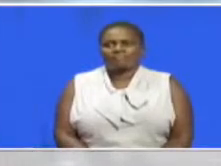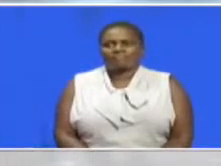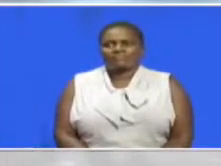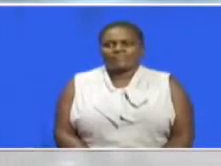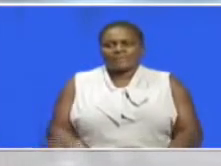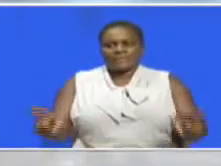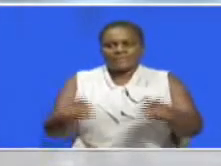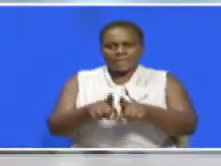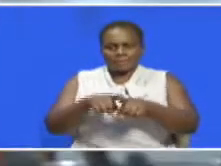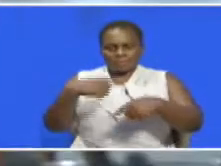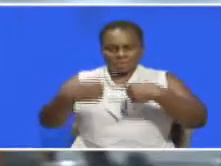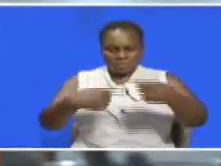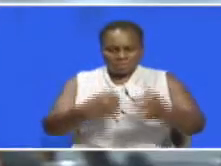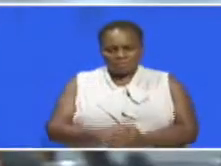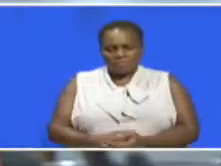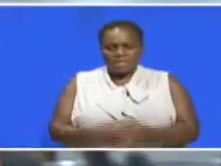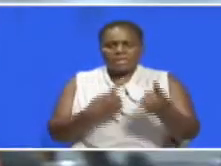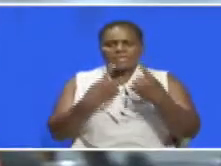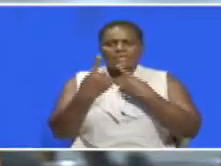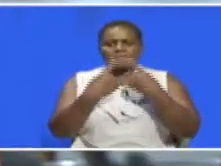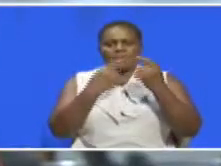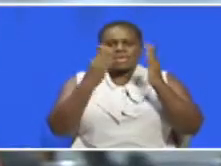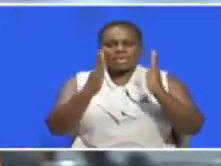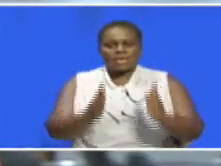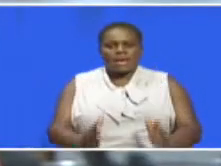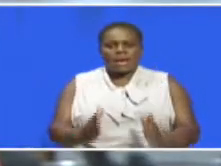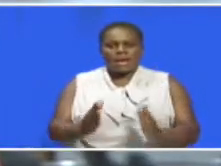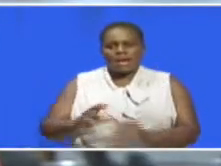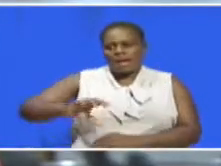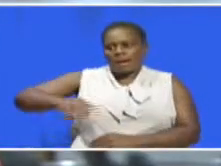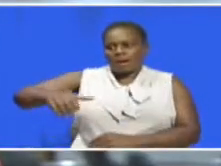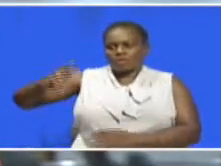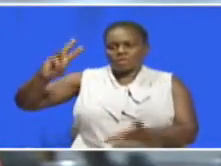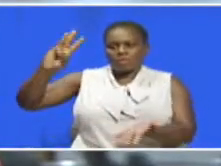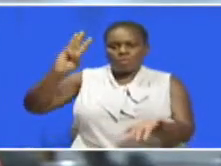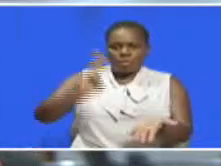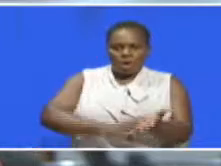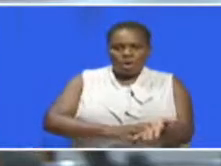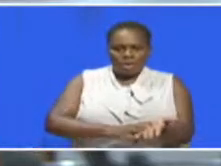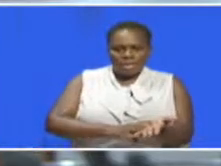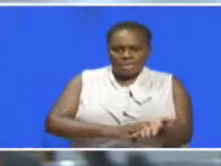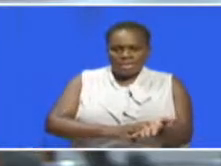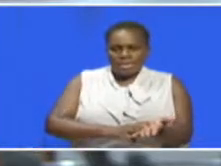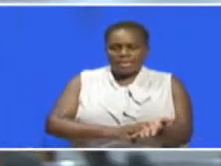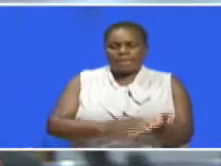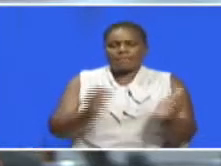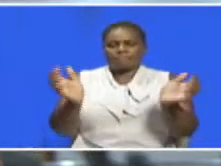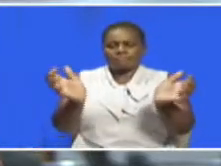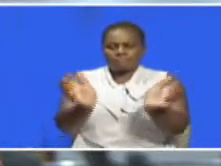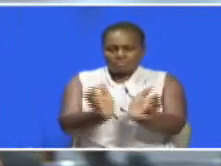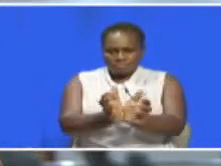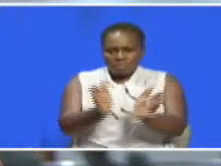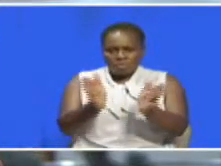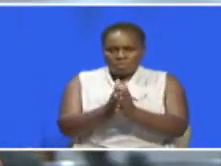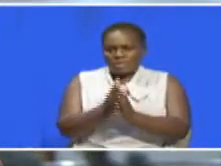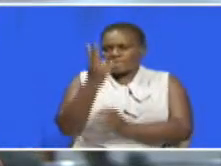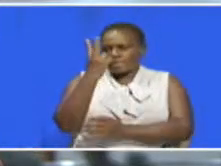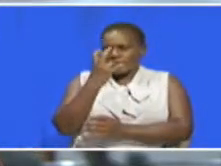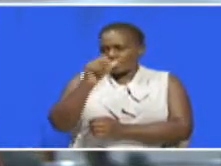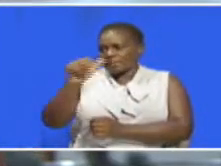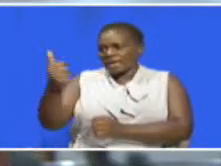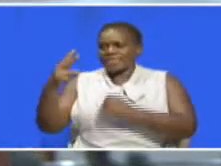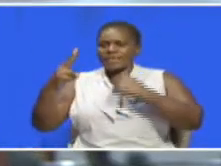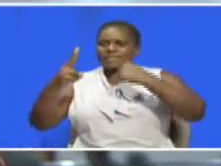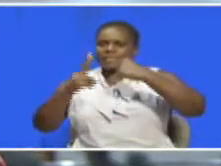Bado tukiendelea mtazamaji, spika wa bunge la kaunti ya Migori Boaz Okoth amekamatwa pamoja na washukiwa wengine